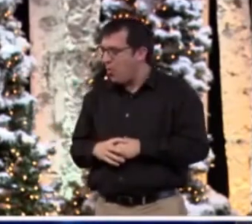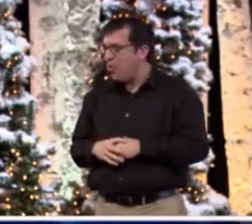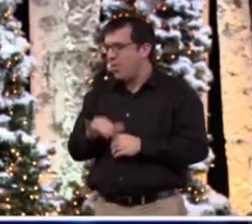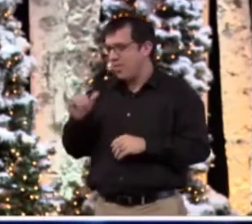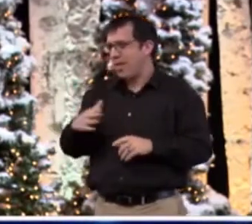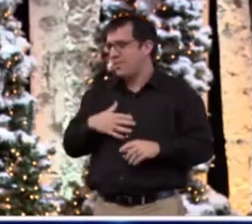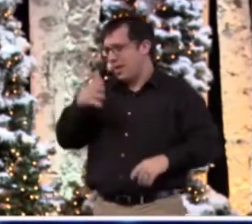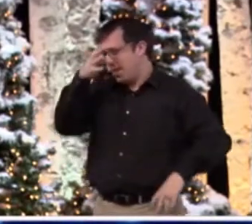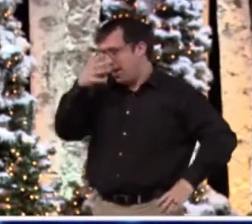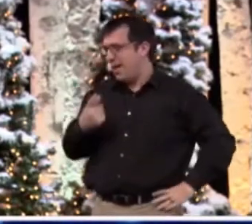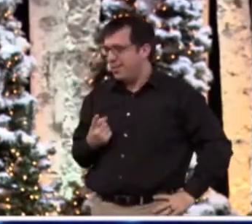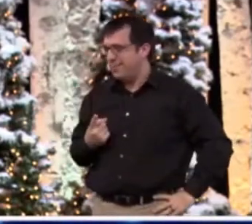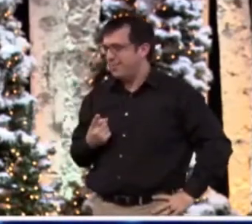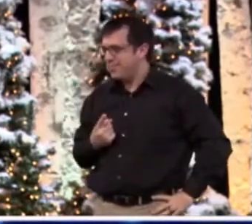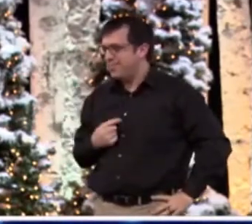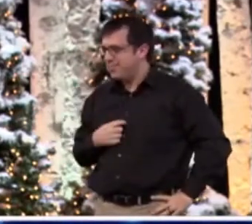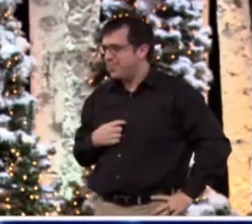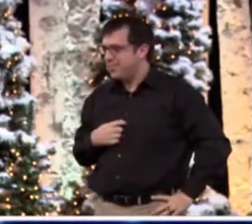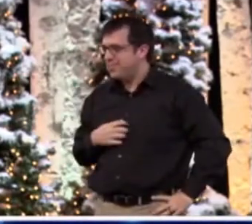बुवा हुनुहुन्छ।